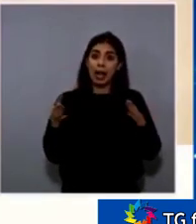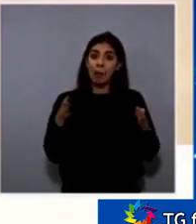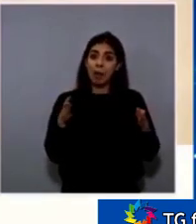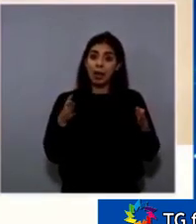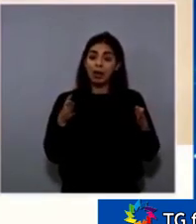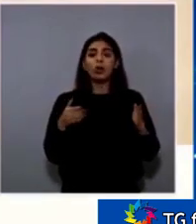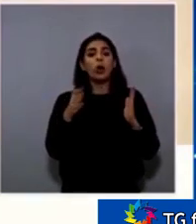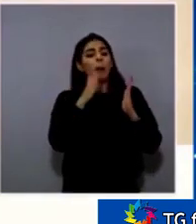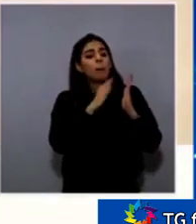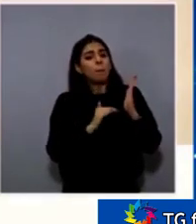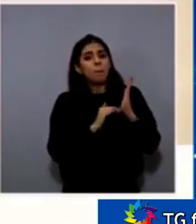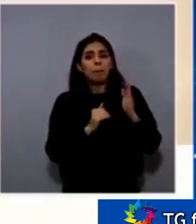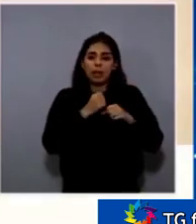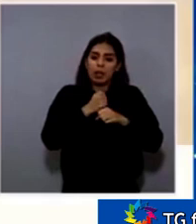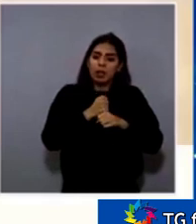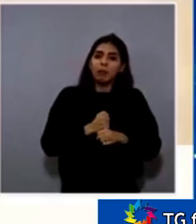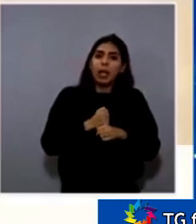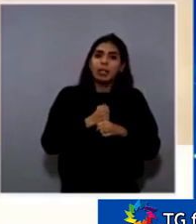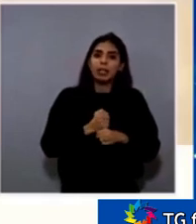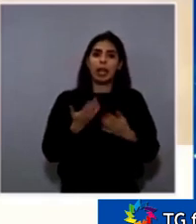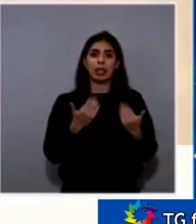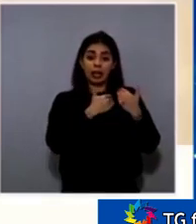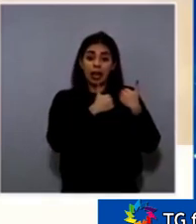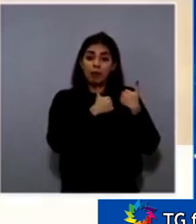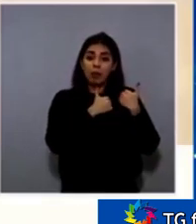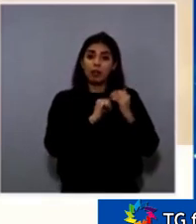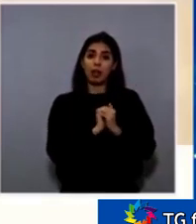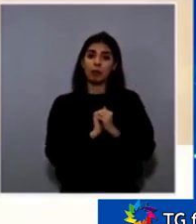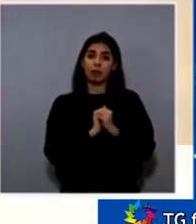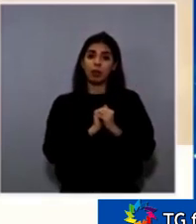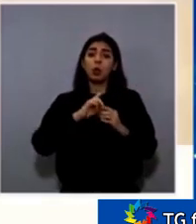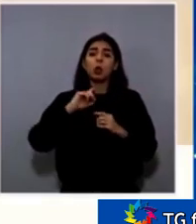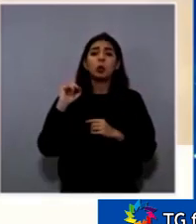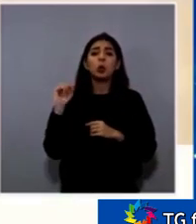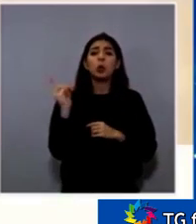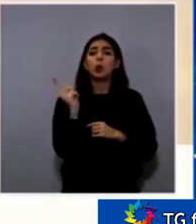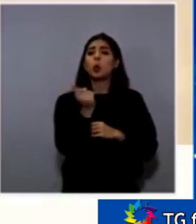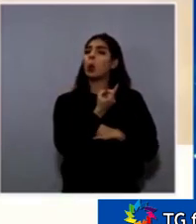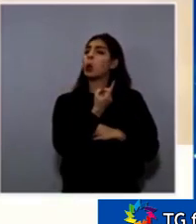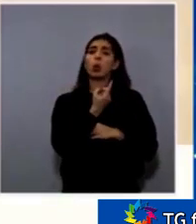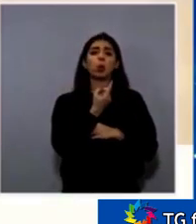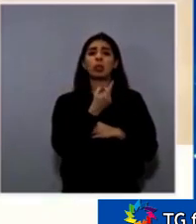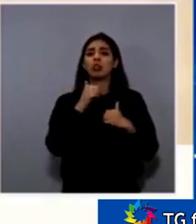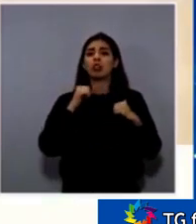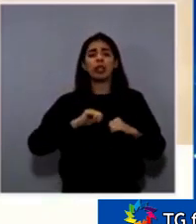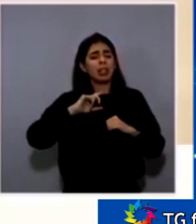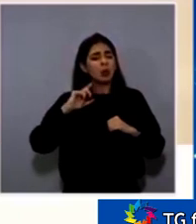responsabili. Significa operare tutti, tutta la nostra comunità, per